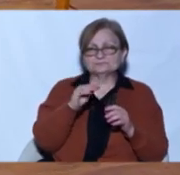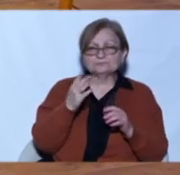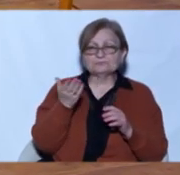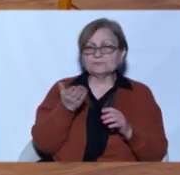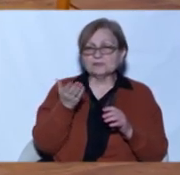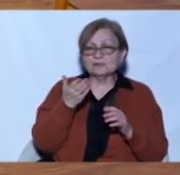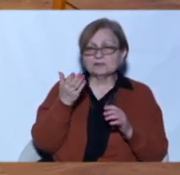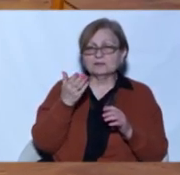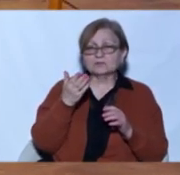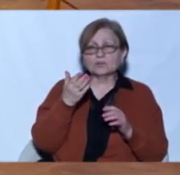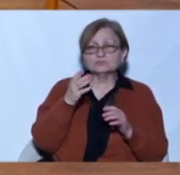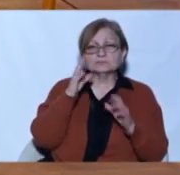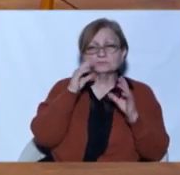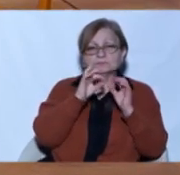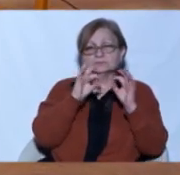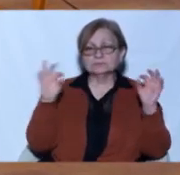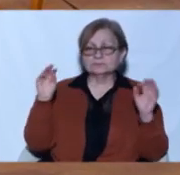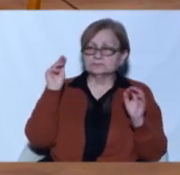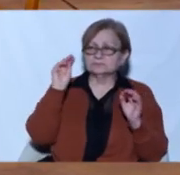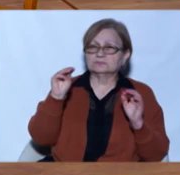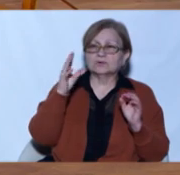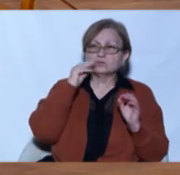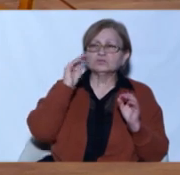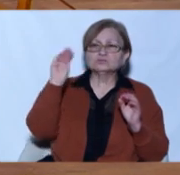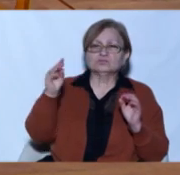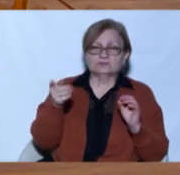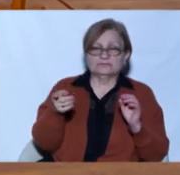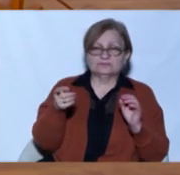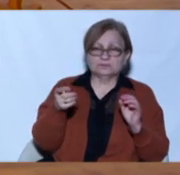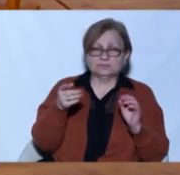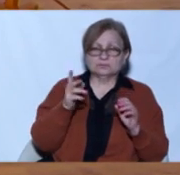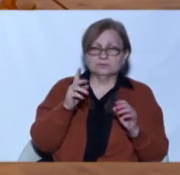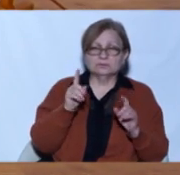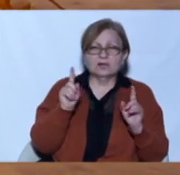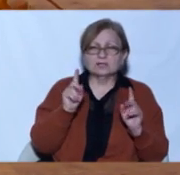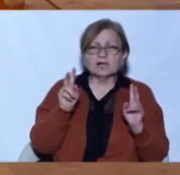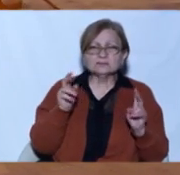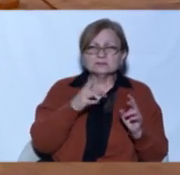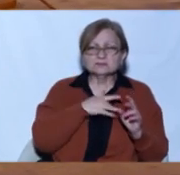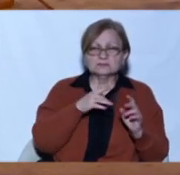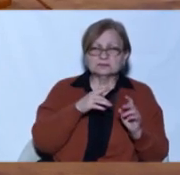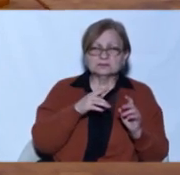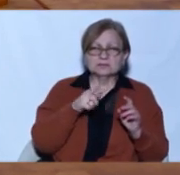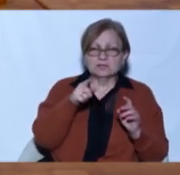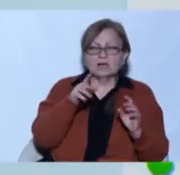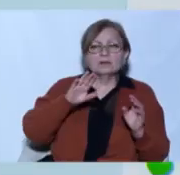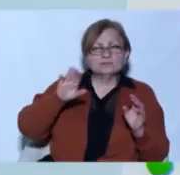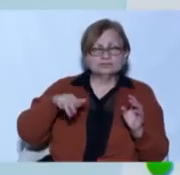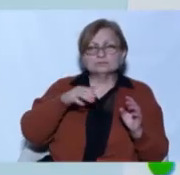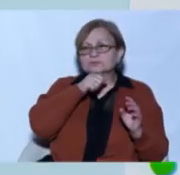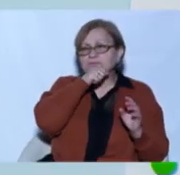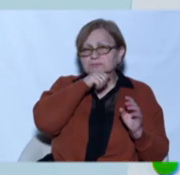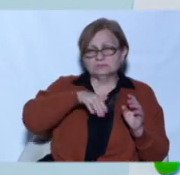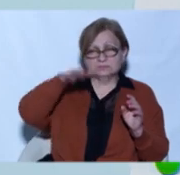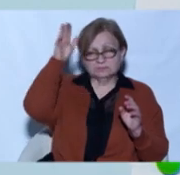ბოლოს დაისმის, რა ტიპის კითხვა იგულისხმება ასეთი ნიშნის ქვეშ, ამას თქვენ შემდეგ კლასებში